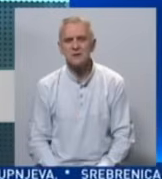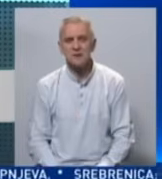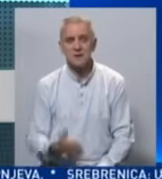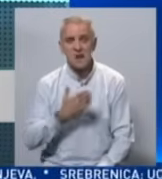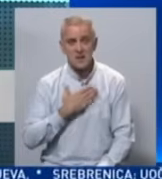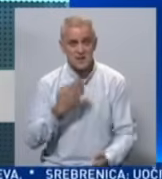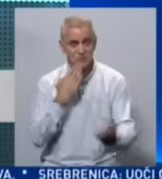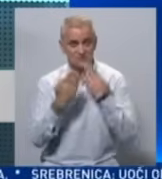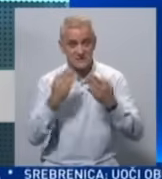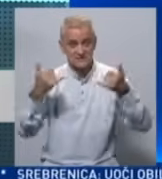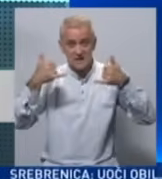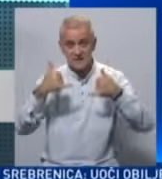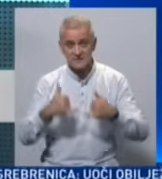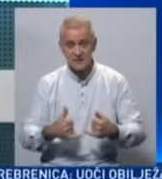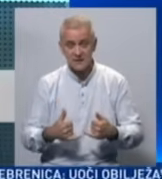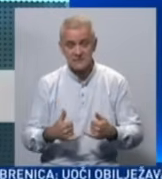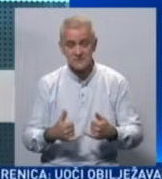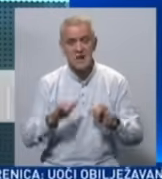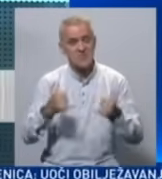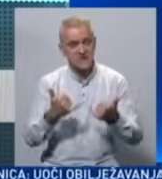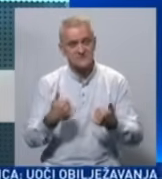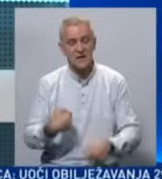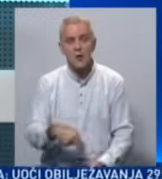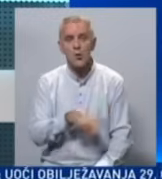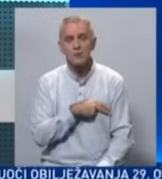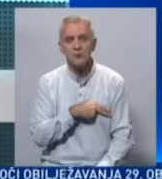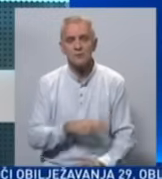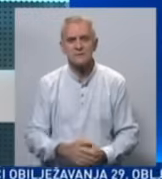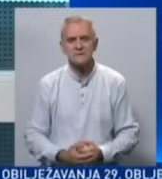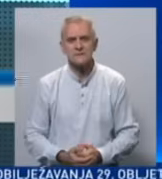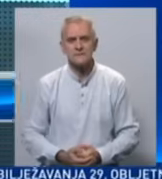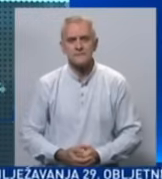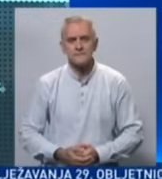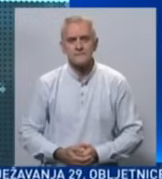našeg sastanka danas je odgovornost.